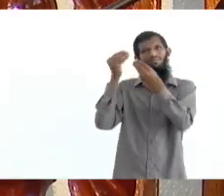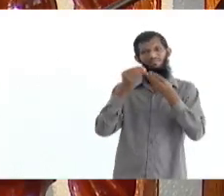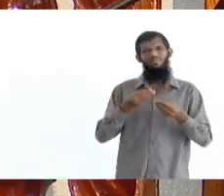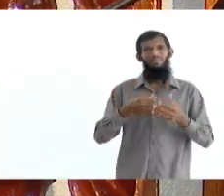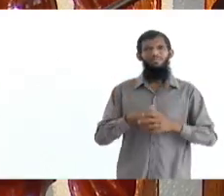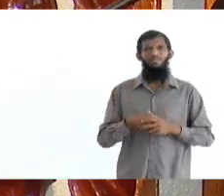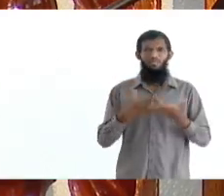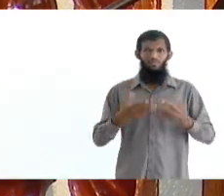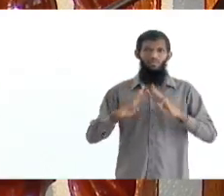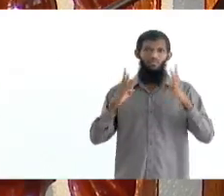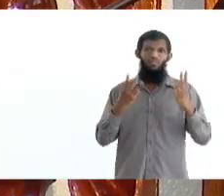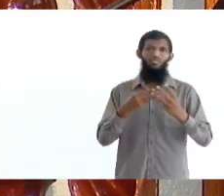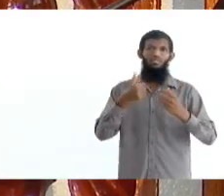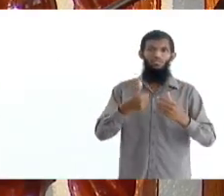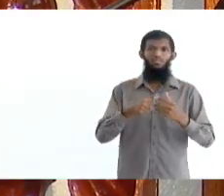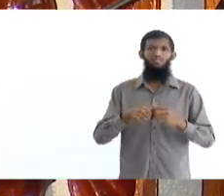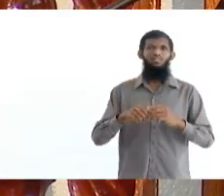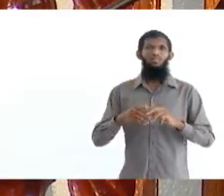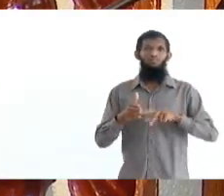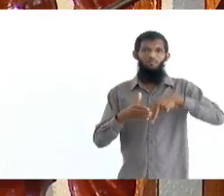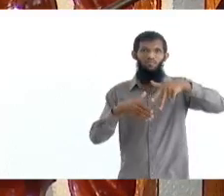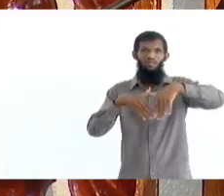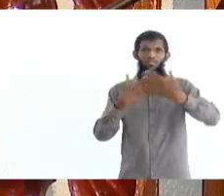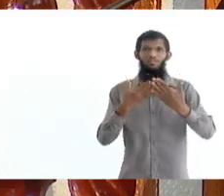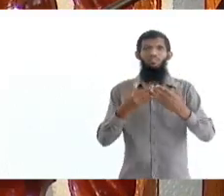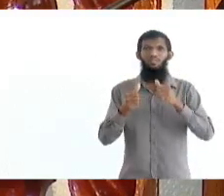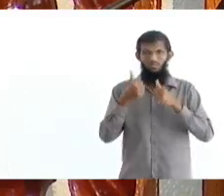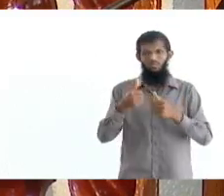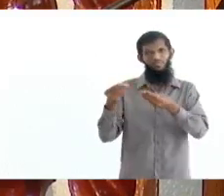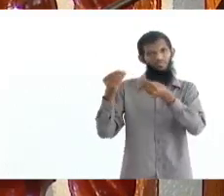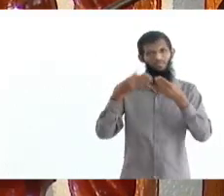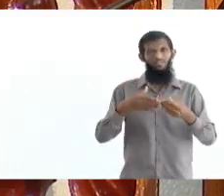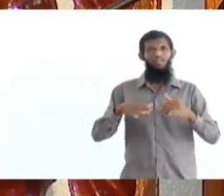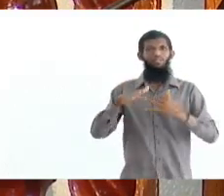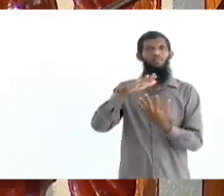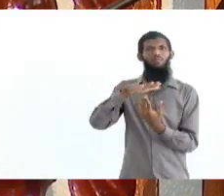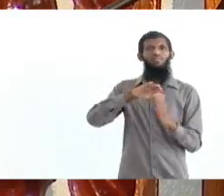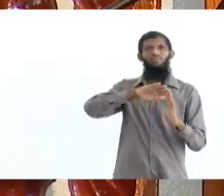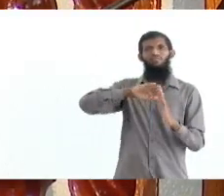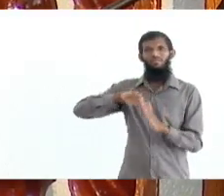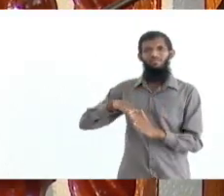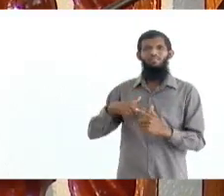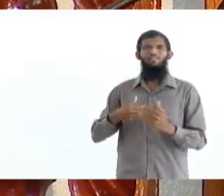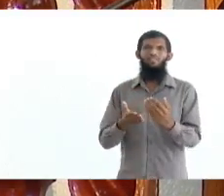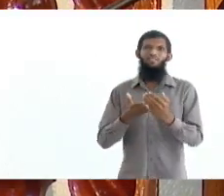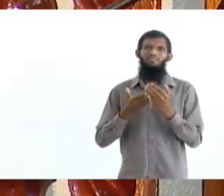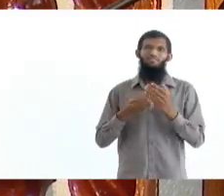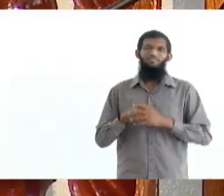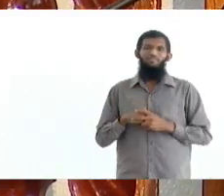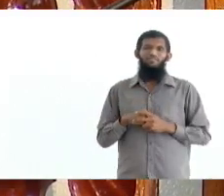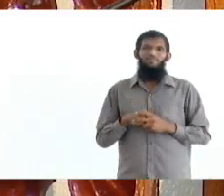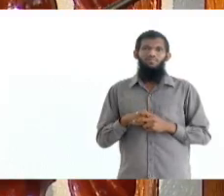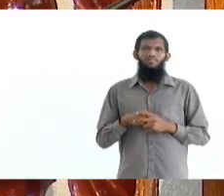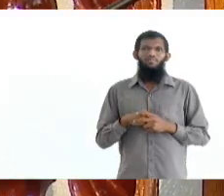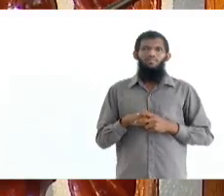ದುನಿಯೆಗಾವೆ ಸೇವಕಂ ಆಖಿರತುಗಾವೆ ಸೇವಕಂ ದೆವ್ವ ನರಕಾಗೆ ಅದಾಬು ಅಳಮೆನ್ ದಿನ್ನವಾ ಫಾನ್ ದೇವ್